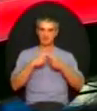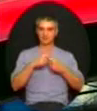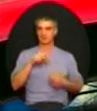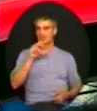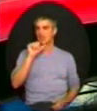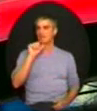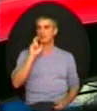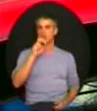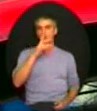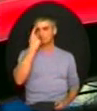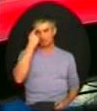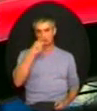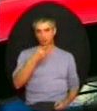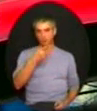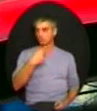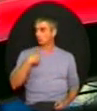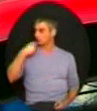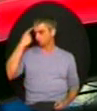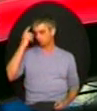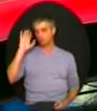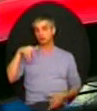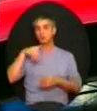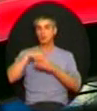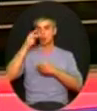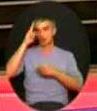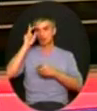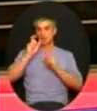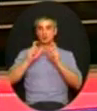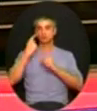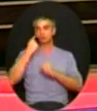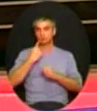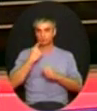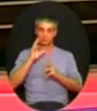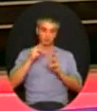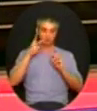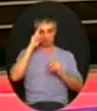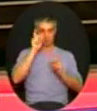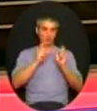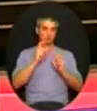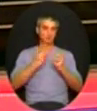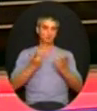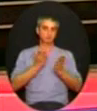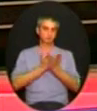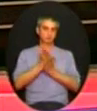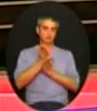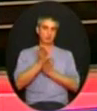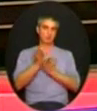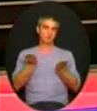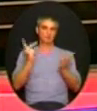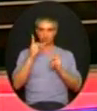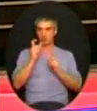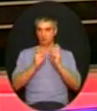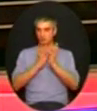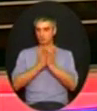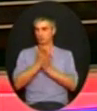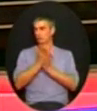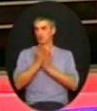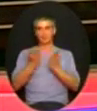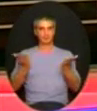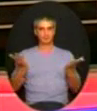עודה. מה את חושבת? אני חושבת שיש בליכוד אנשים מושחתים, ויש בליכוד אנשים ישרי דרך. יש שם אנשים ישרי